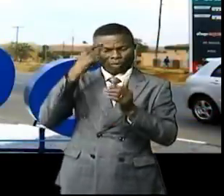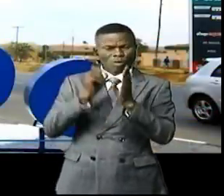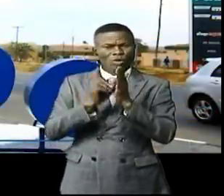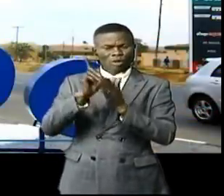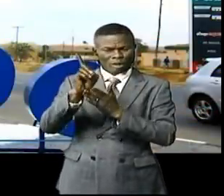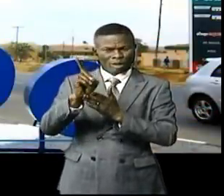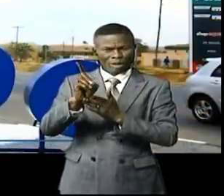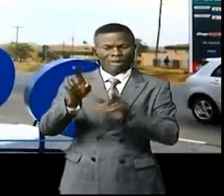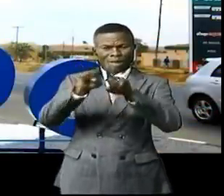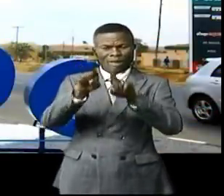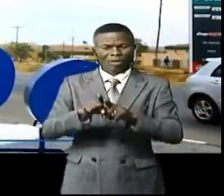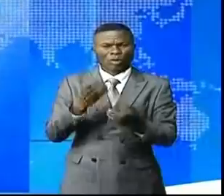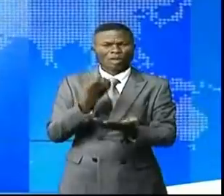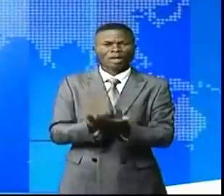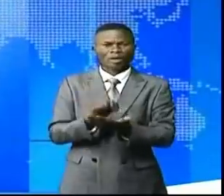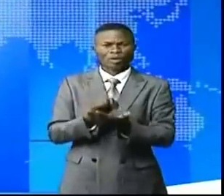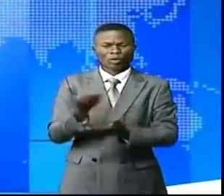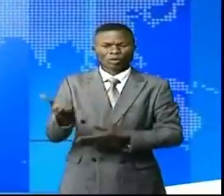développement économique.